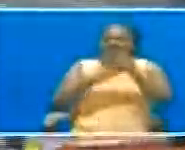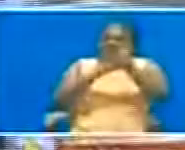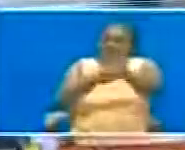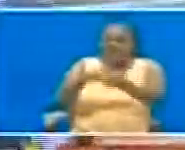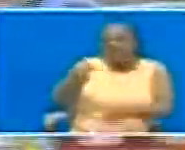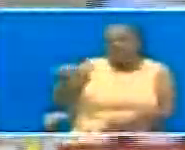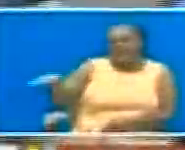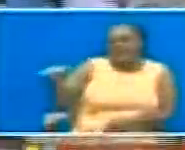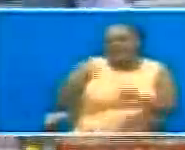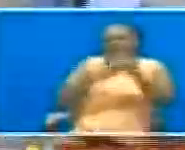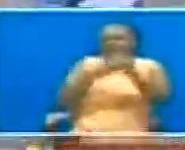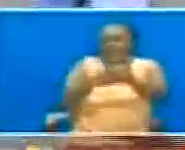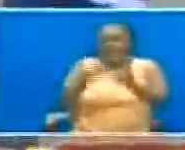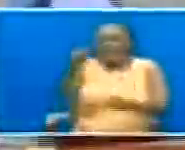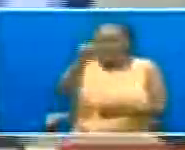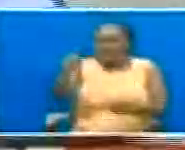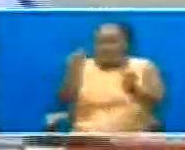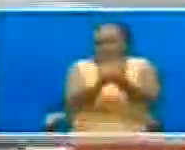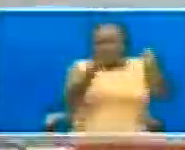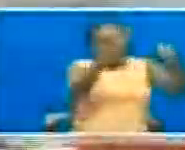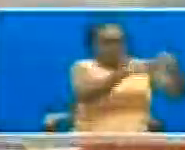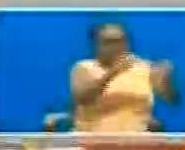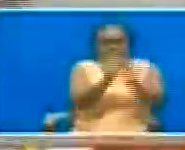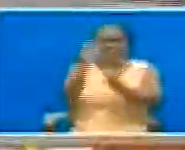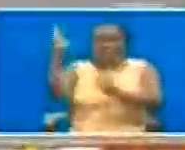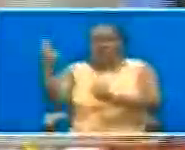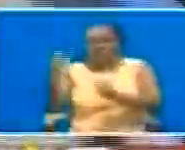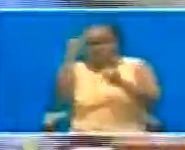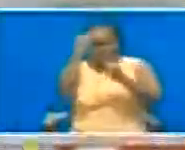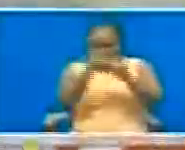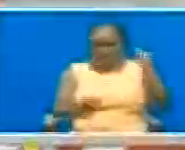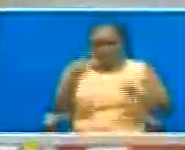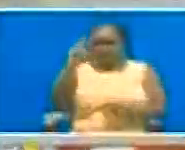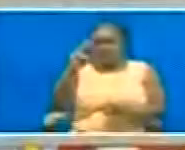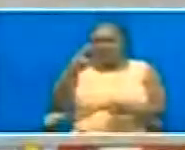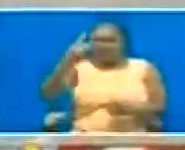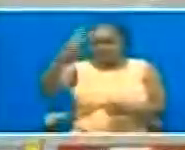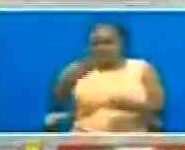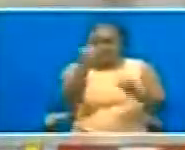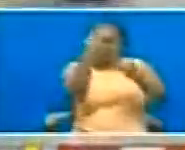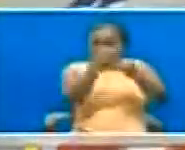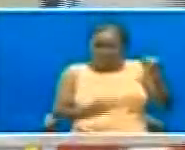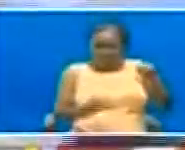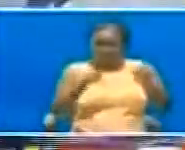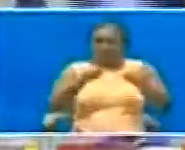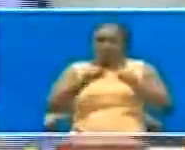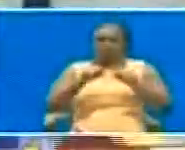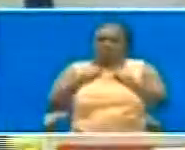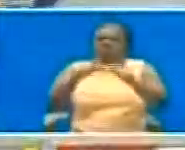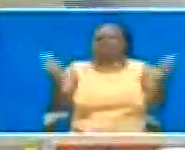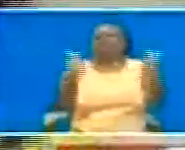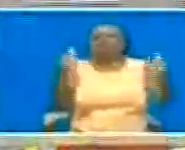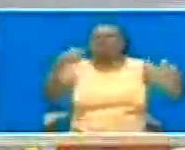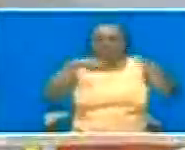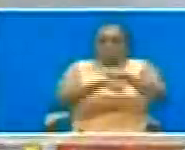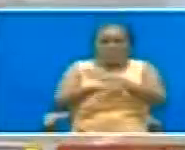mapema na wakawa wameiongoza Zitek kwa alama 18 kwa 12 katika robo ya kwanza. Kwenye robo ya pili Blades walizidi kuimarika na wakafunga